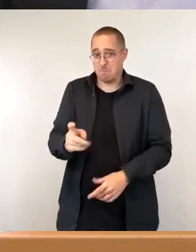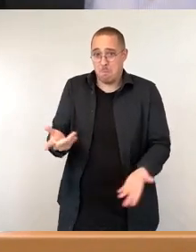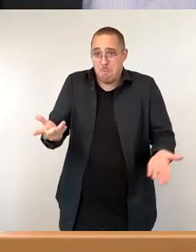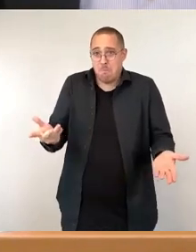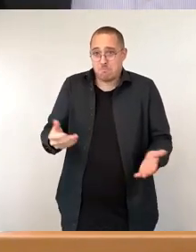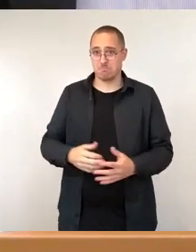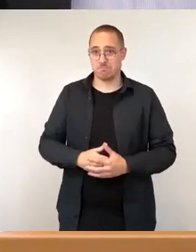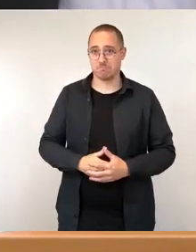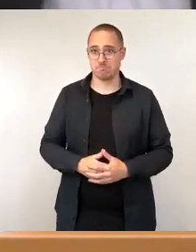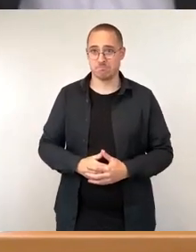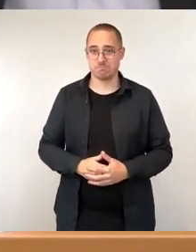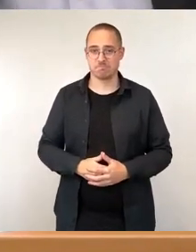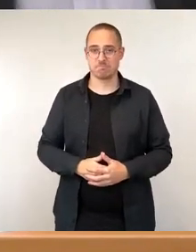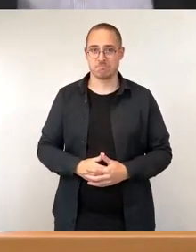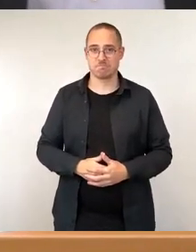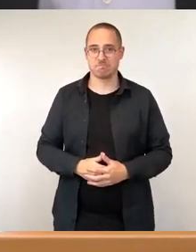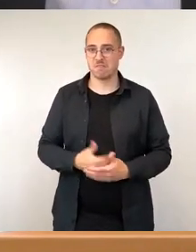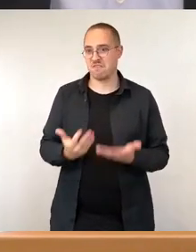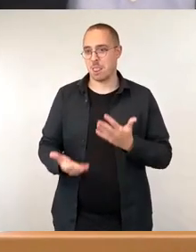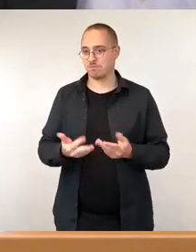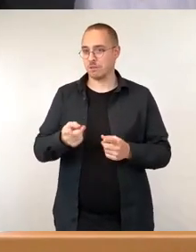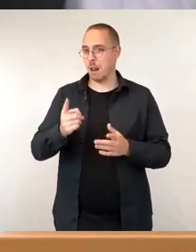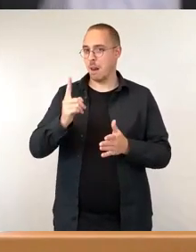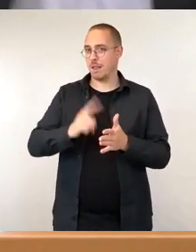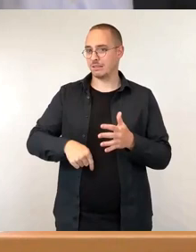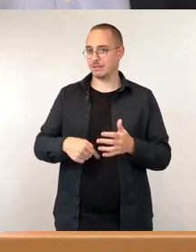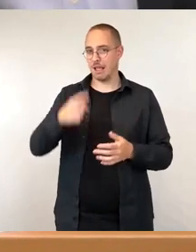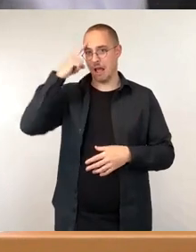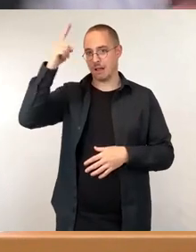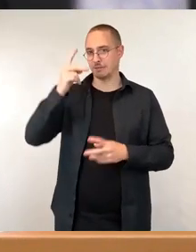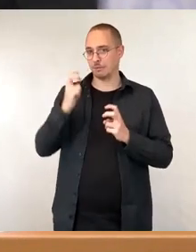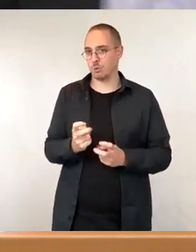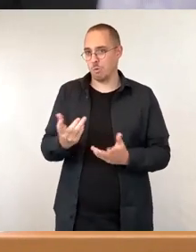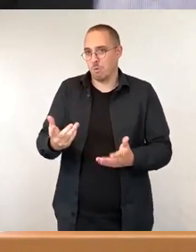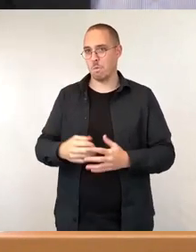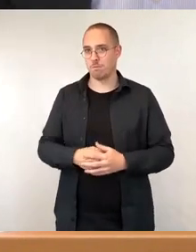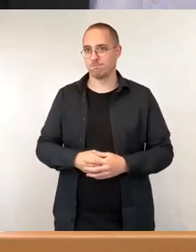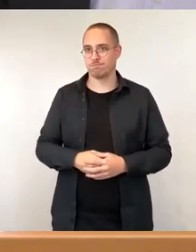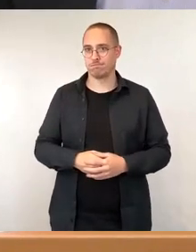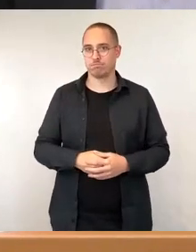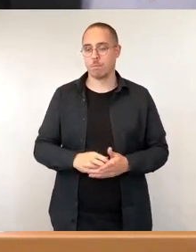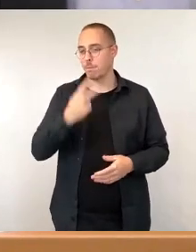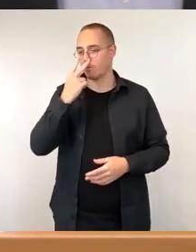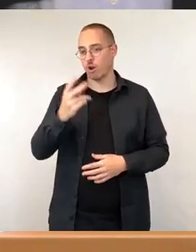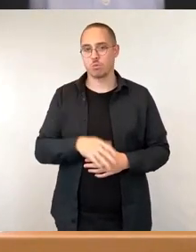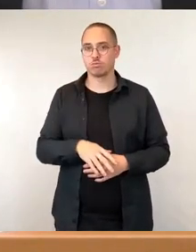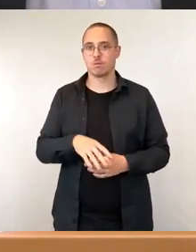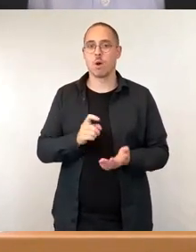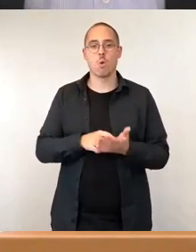Wahrscheinlich dann in der letzten Ratssitzung. Aber das sei jetzt dahingestellt, weil die Ladungsfrist, glaube ich, für den AV schon durch